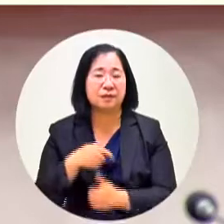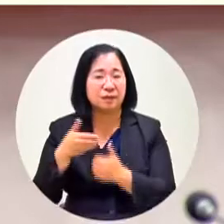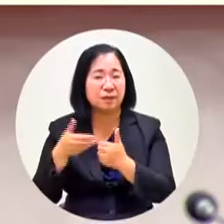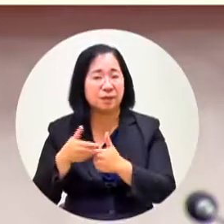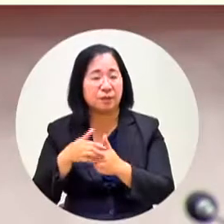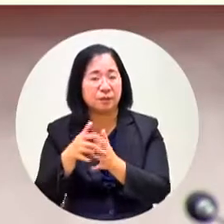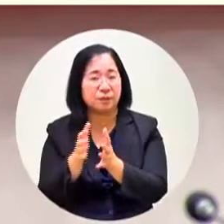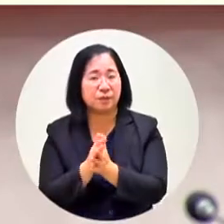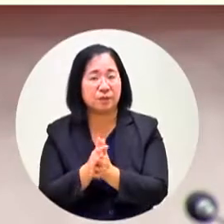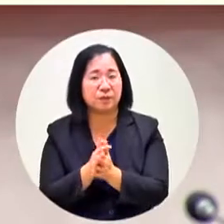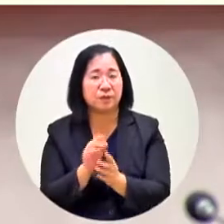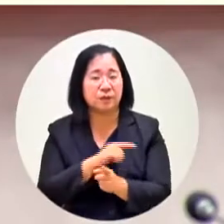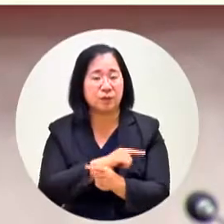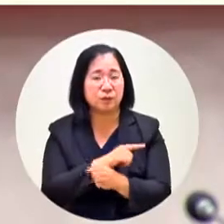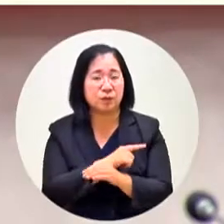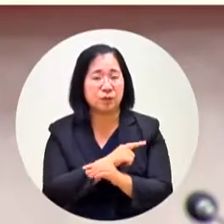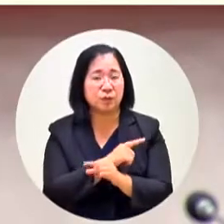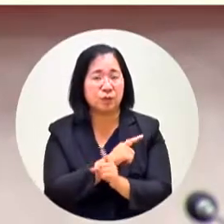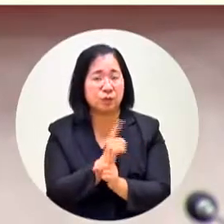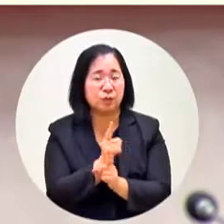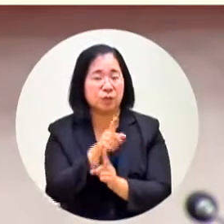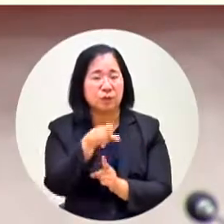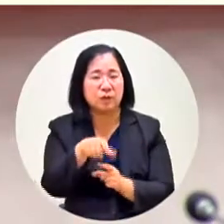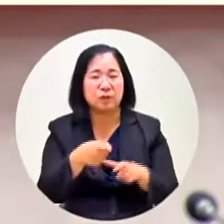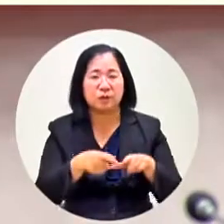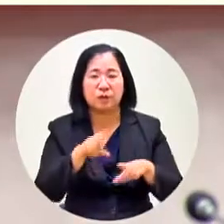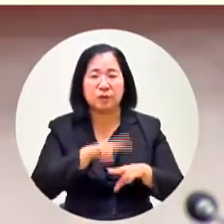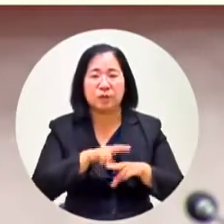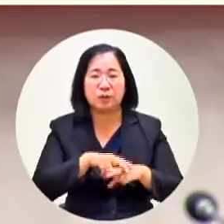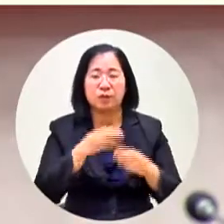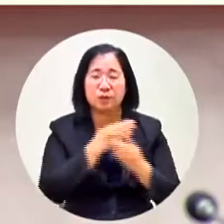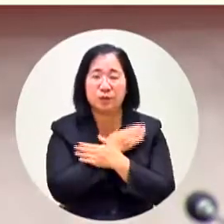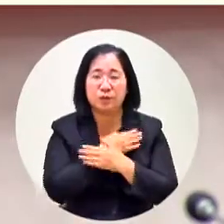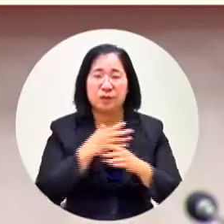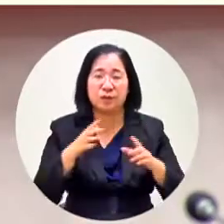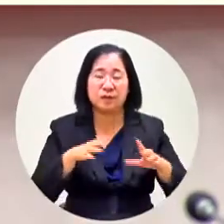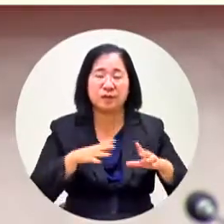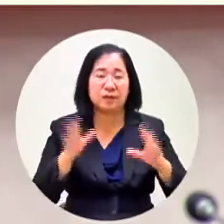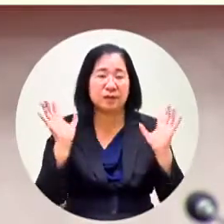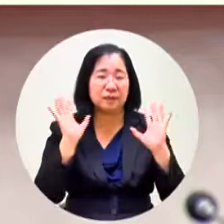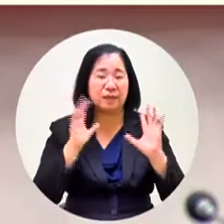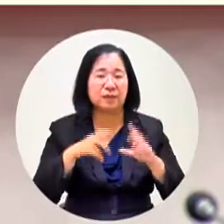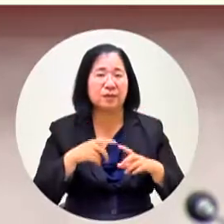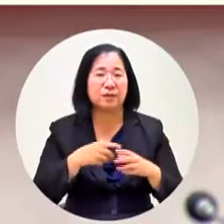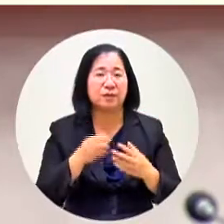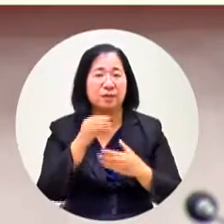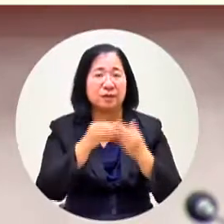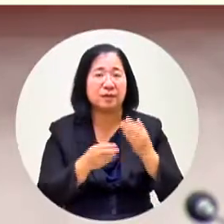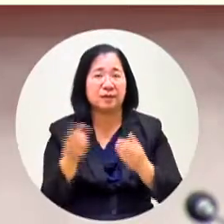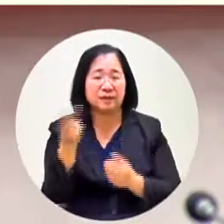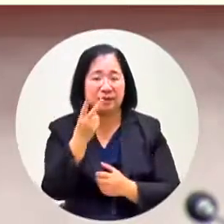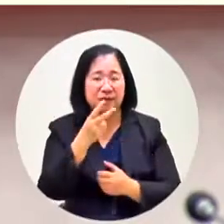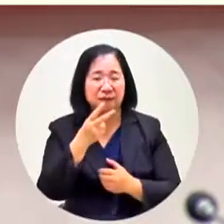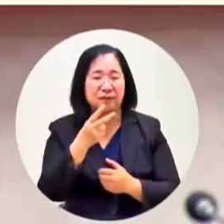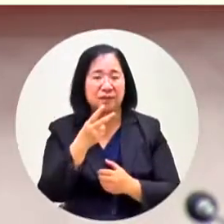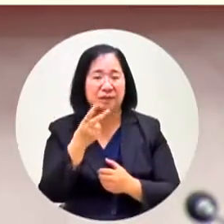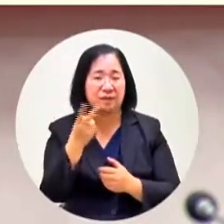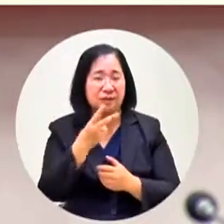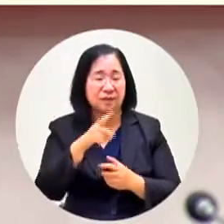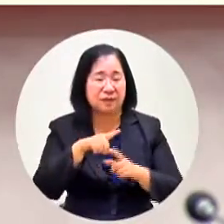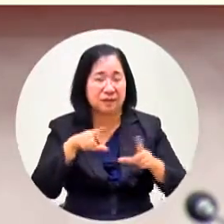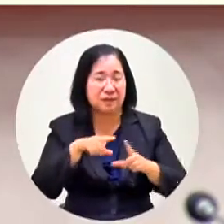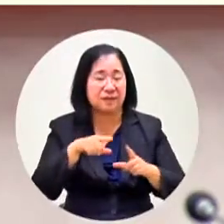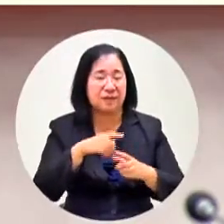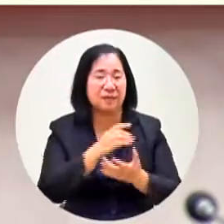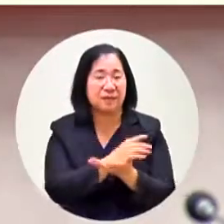目前的正式人员是不一样的。哦，那我特别也跟这边秀一下给市长看一下哈。这个你的